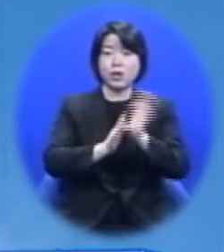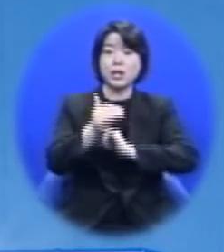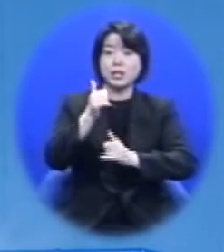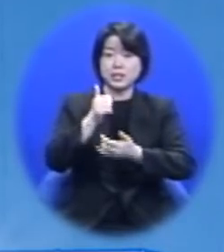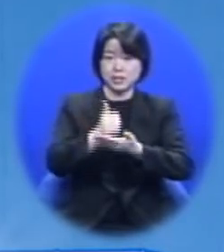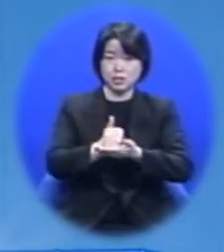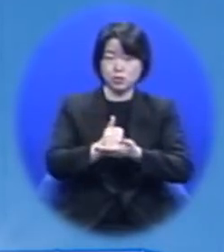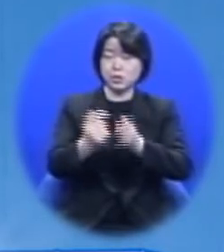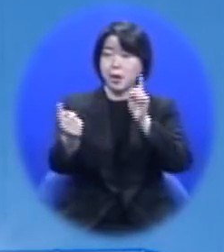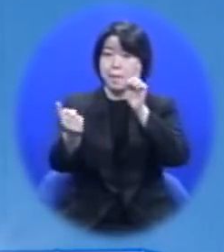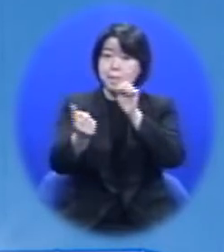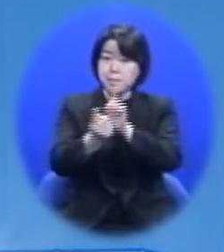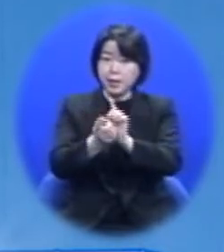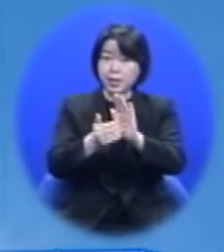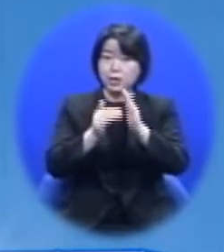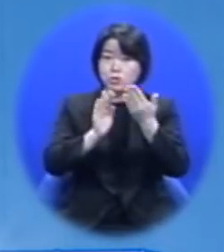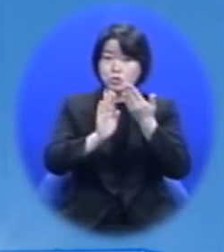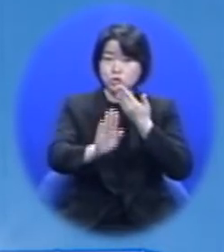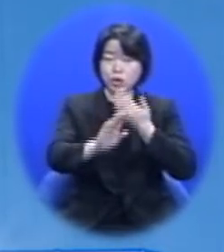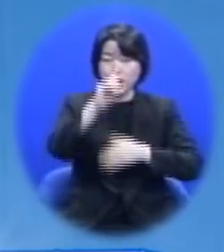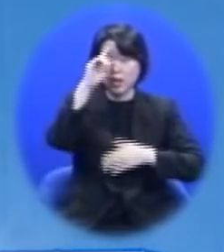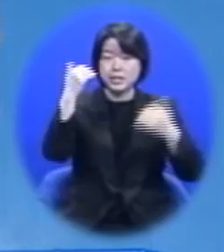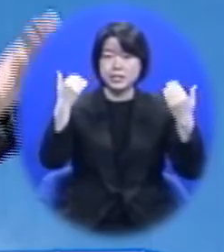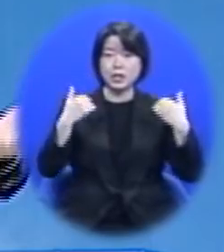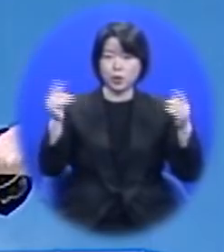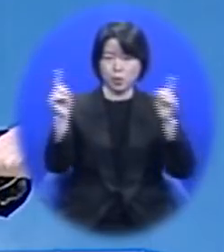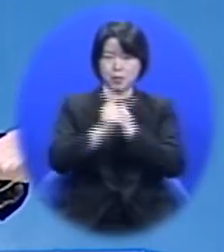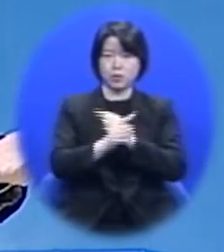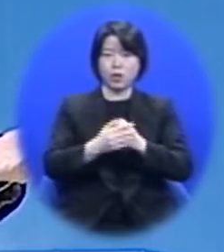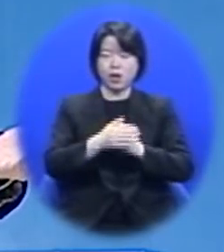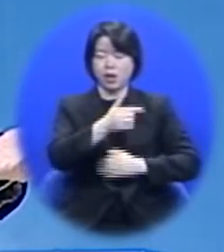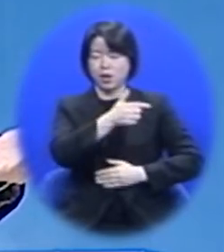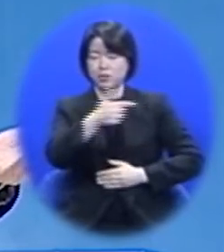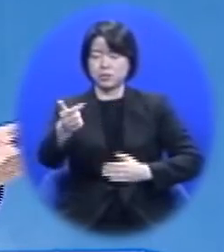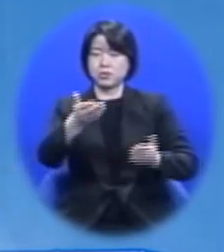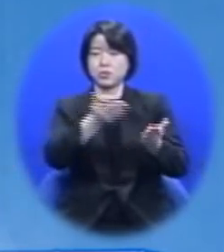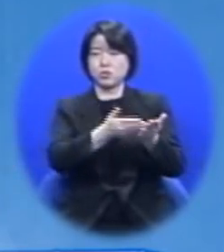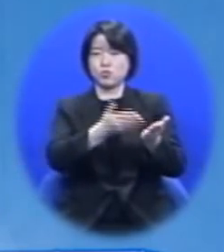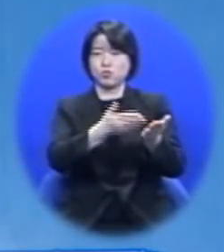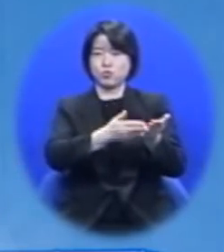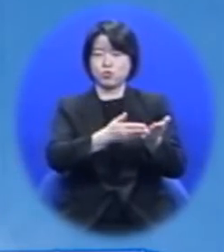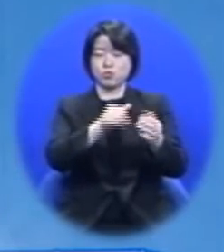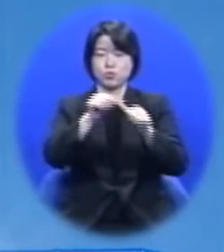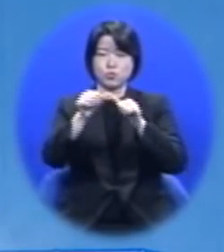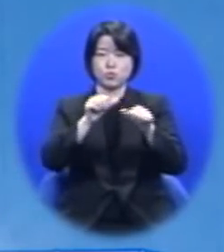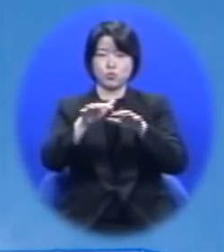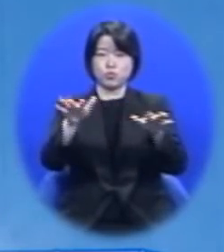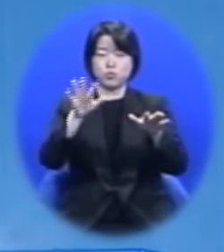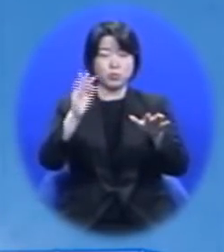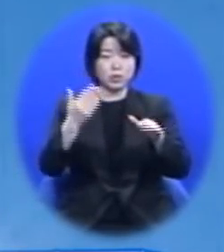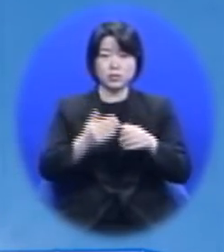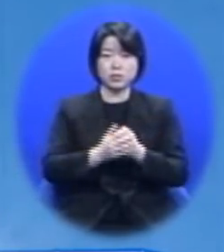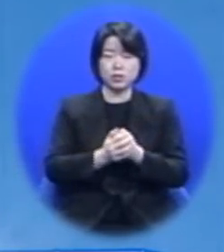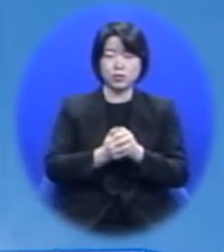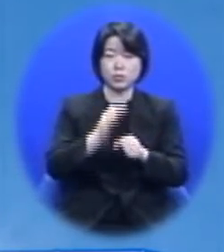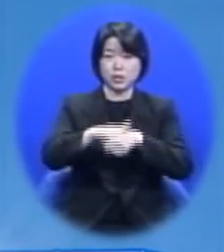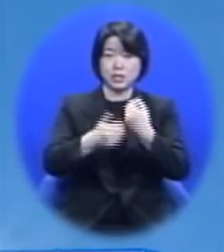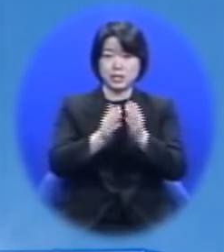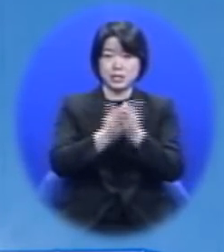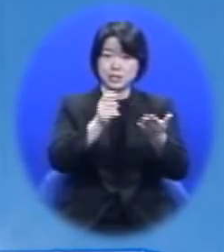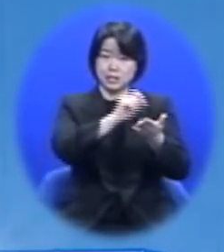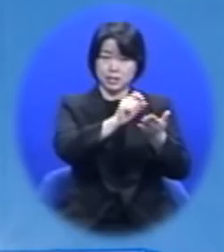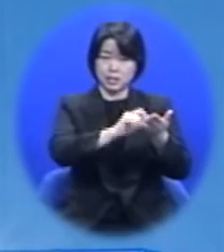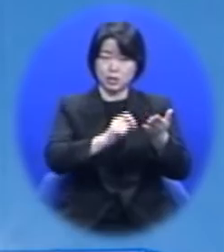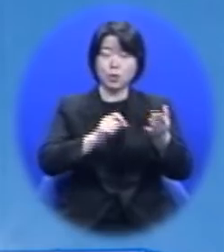예수님 만나고 삭개오가 완전히 변했습니다. 큰 뉴스였어요. 성경에 기록된